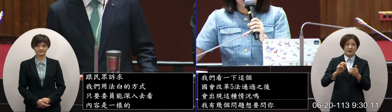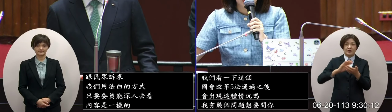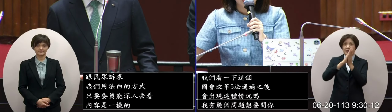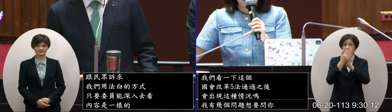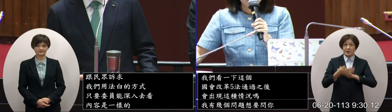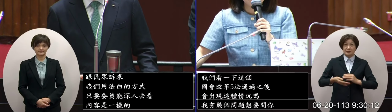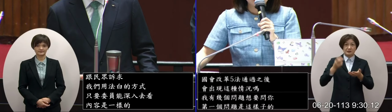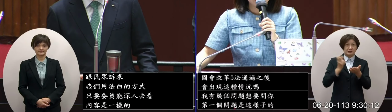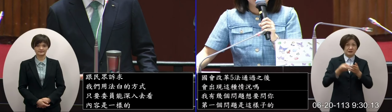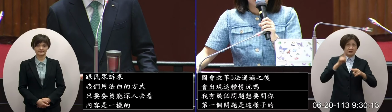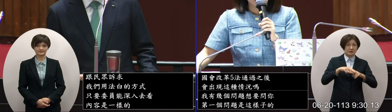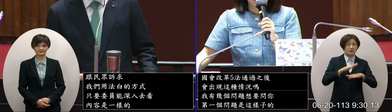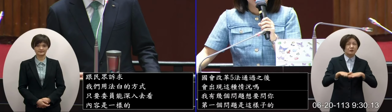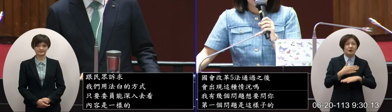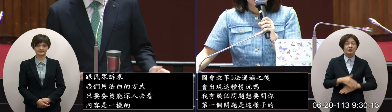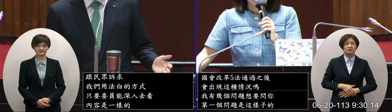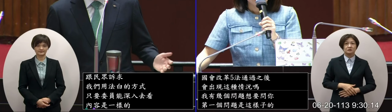吗？会吗？